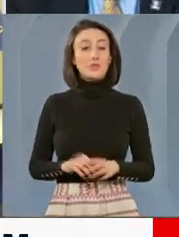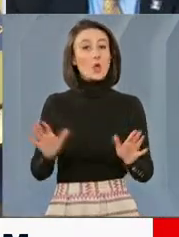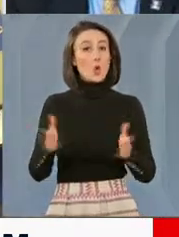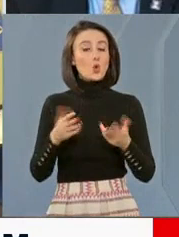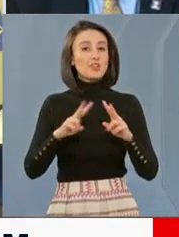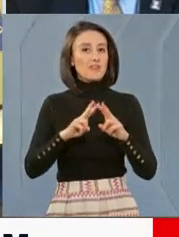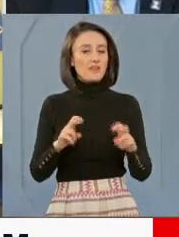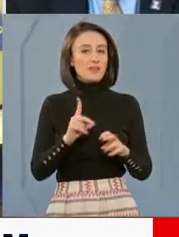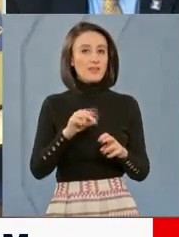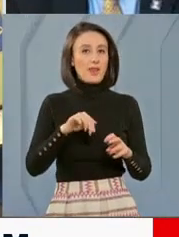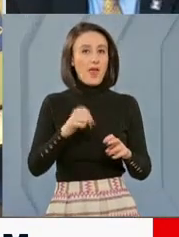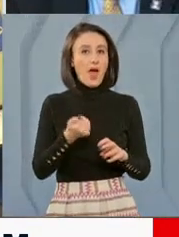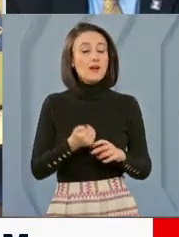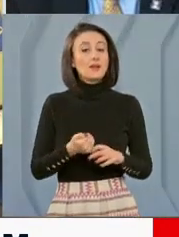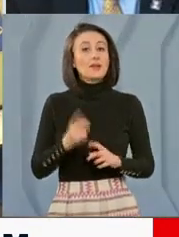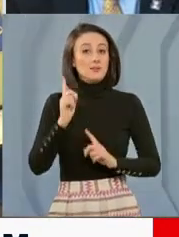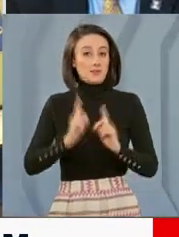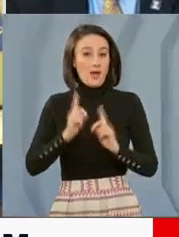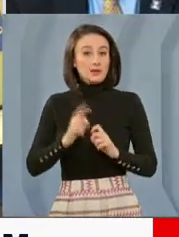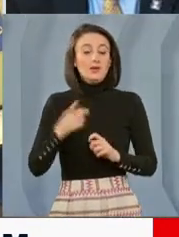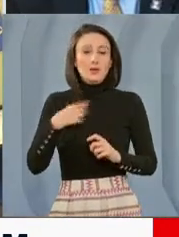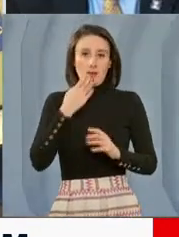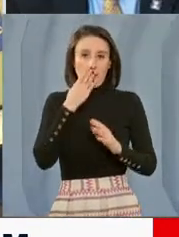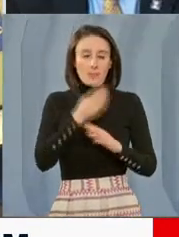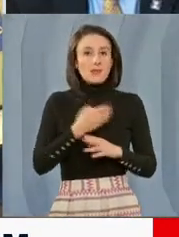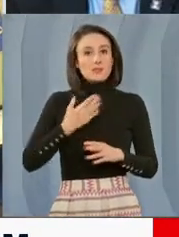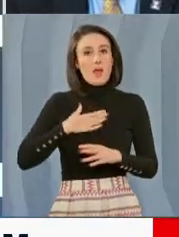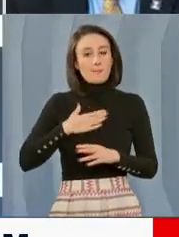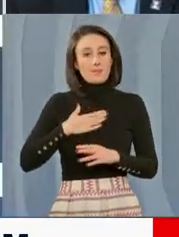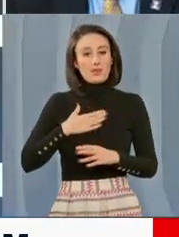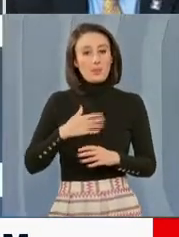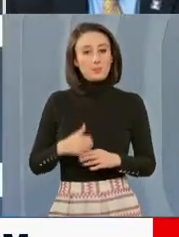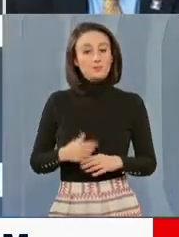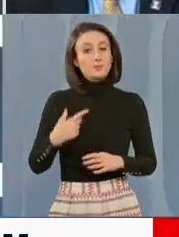Orice anchetă DNA, dacă apelează la mine să